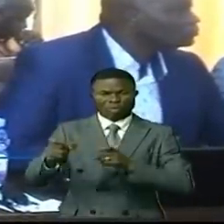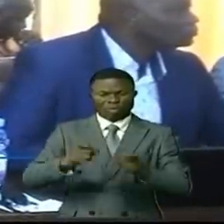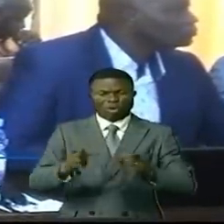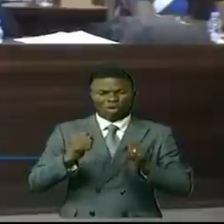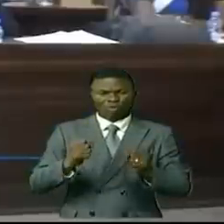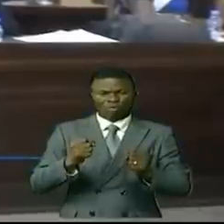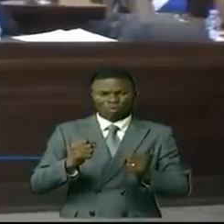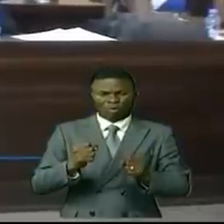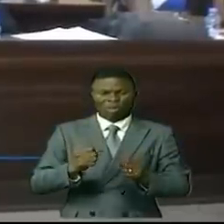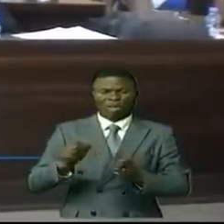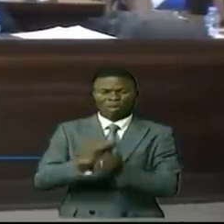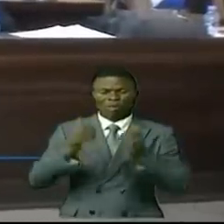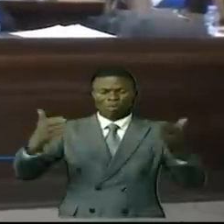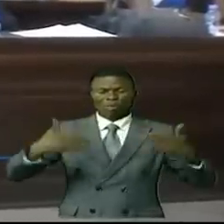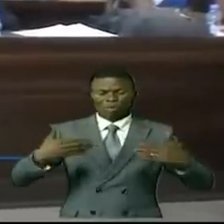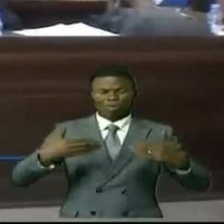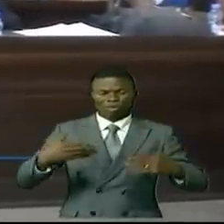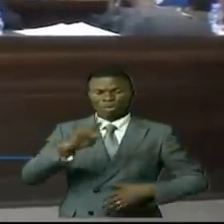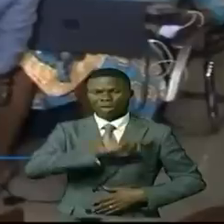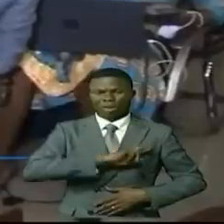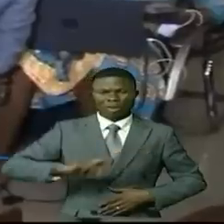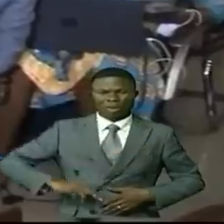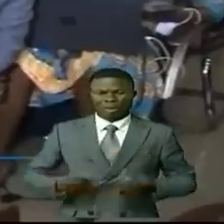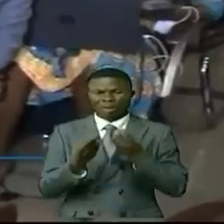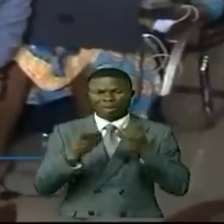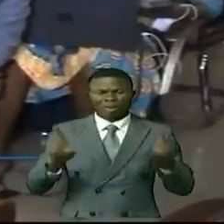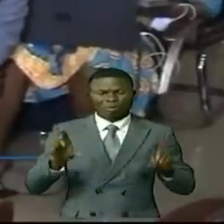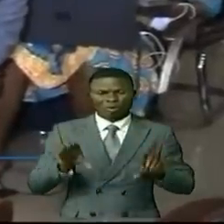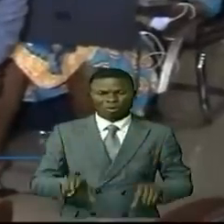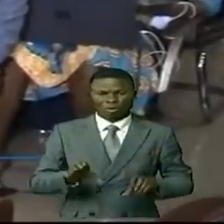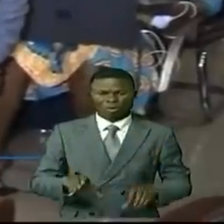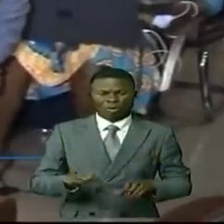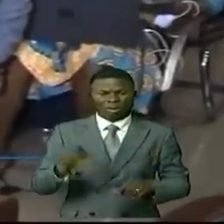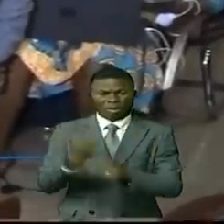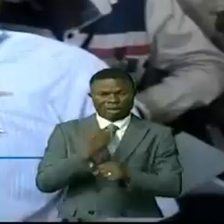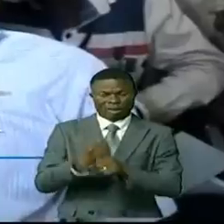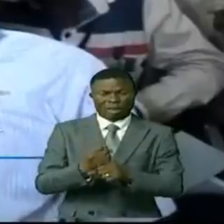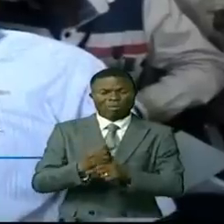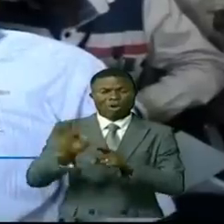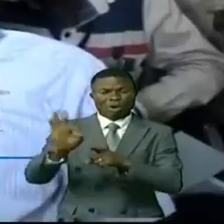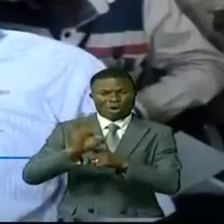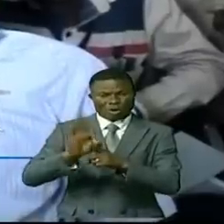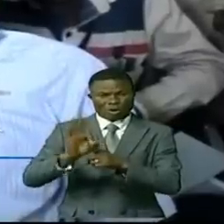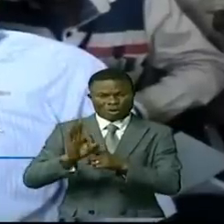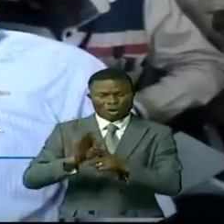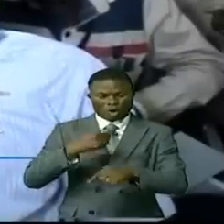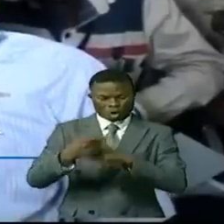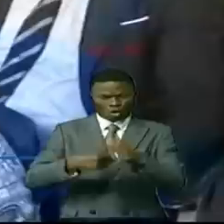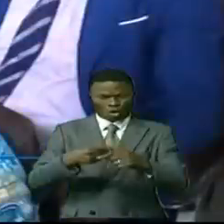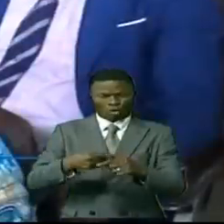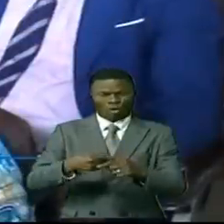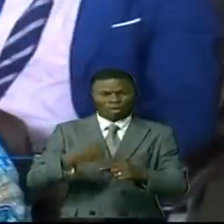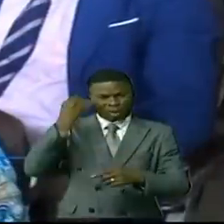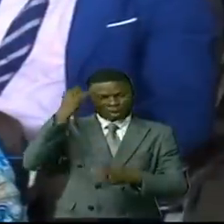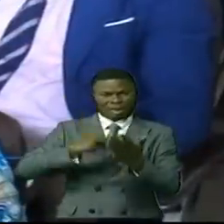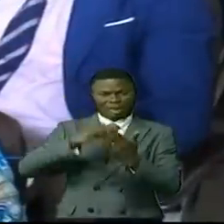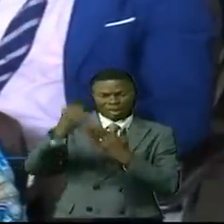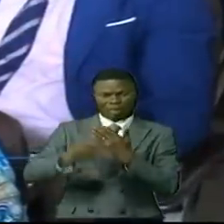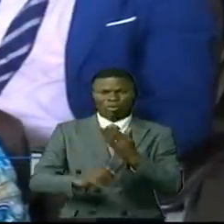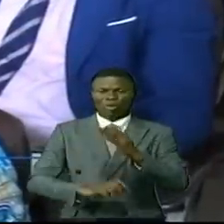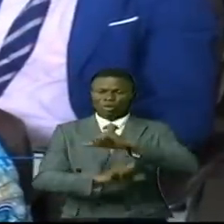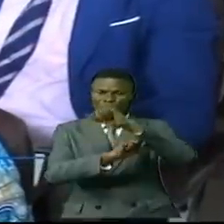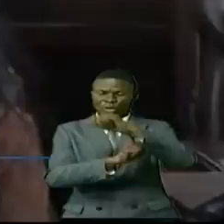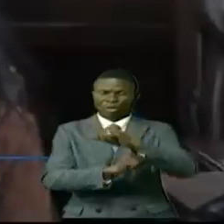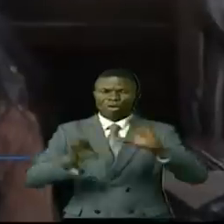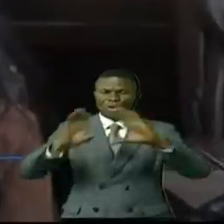des écosystèmes forestiers de la République démocratique du Congo, les travaux de cet atelier se sont déroulés dans le cadre du projet d'appui aux